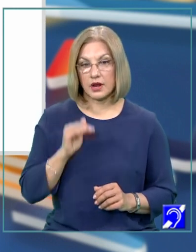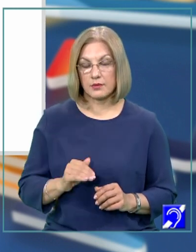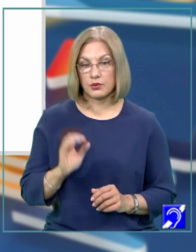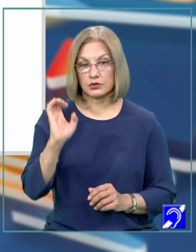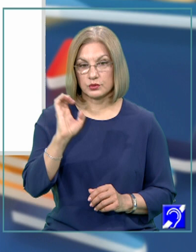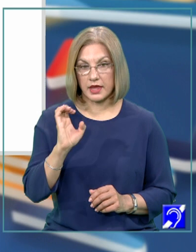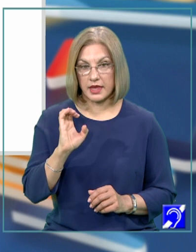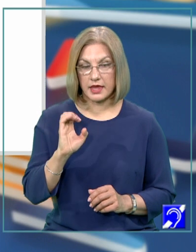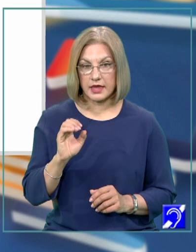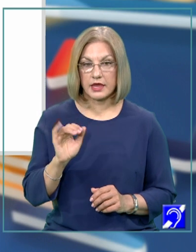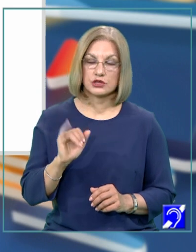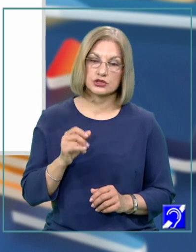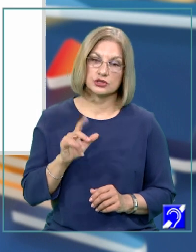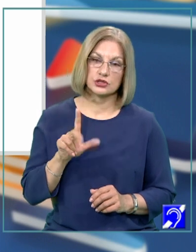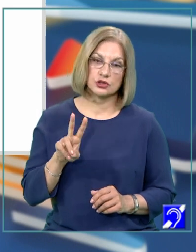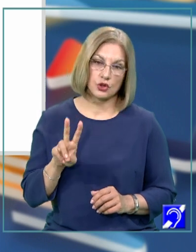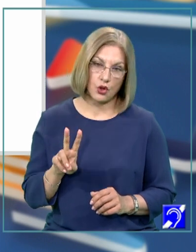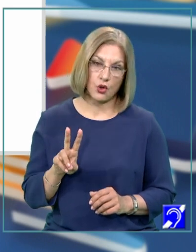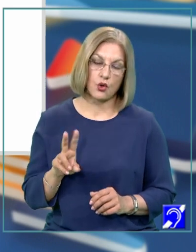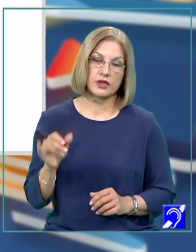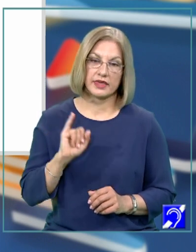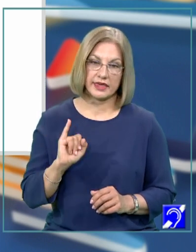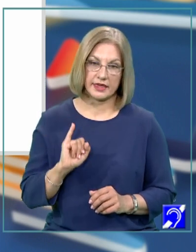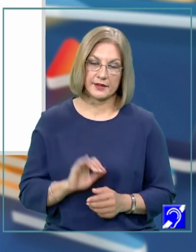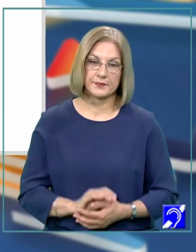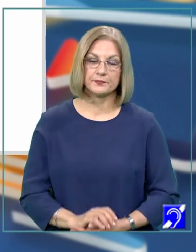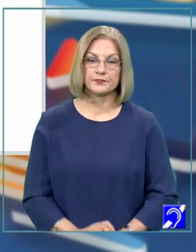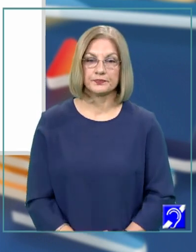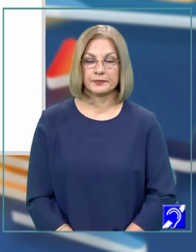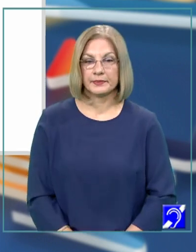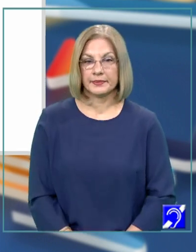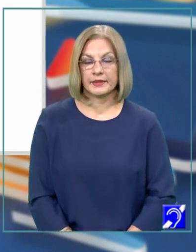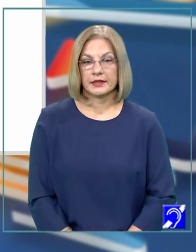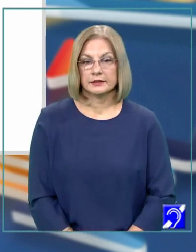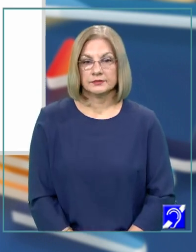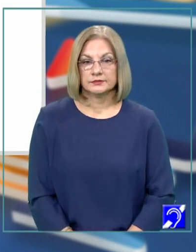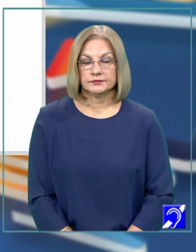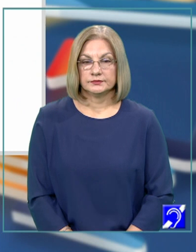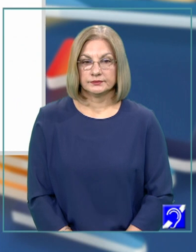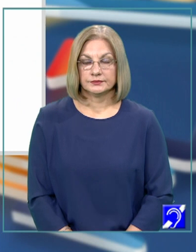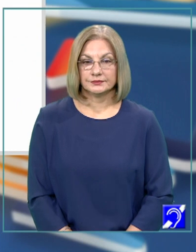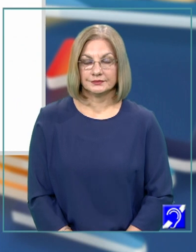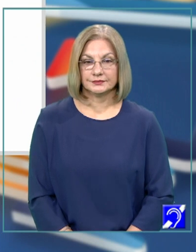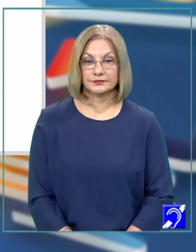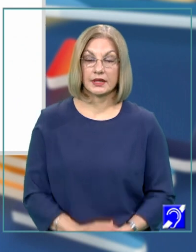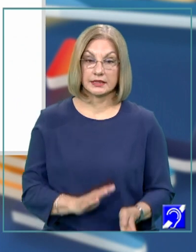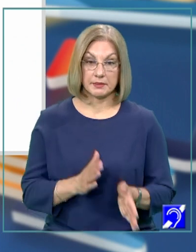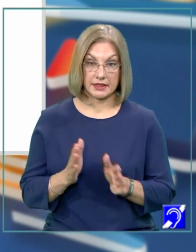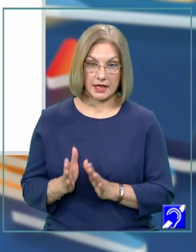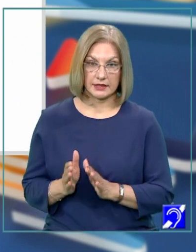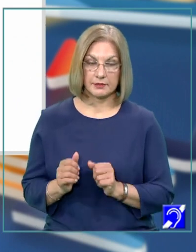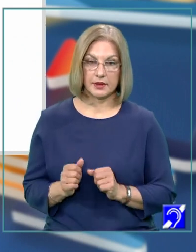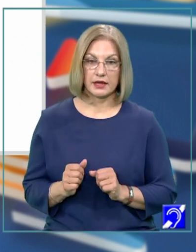electromotoare e și 2 înmulțit cu intensitatea curentului ce străbate circuitul respectiv Pe de altă parte